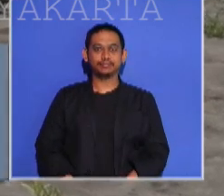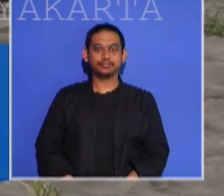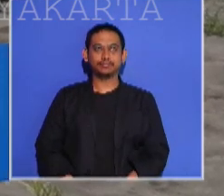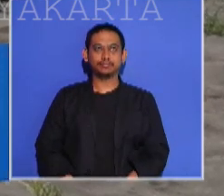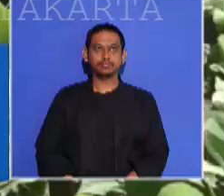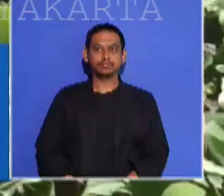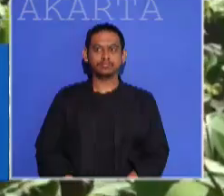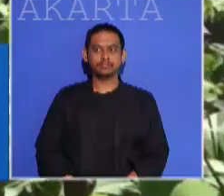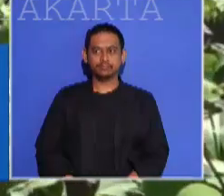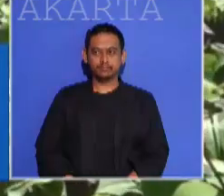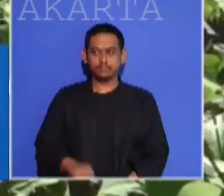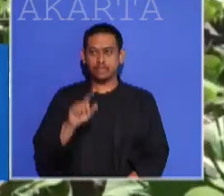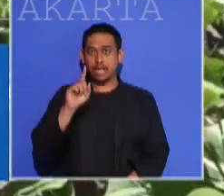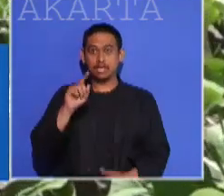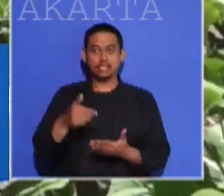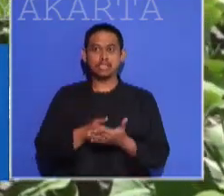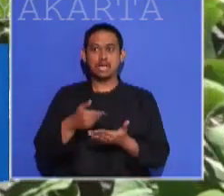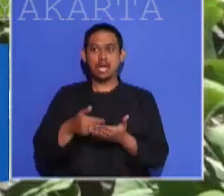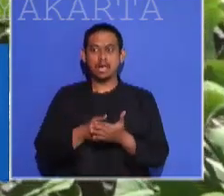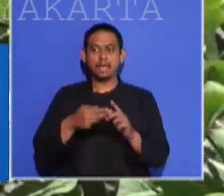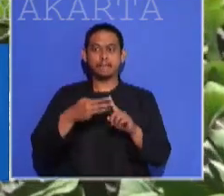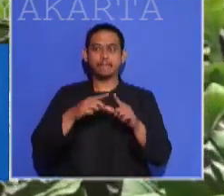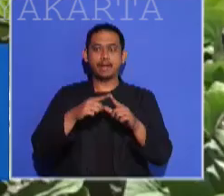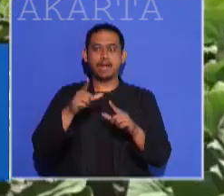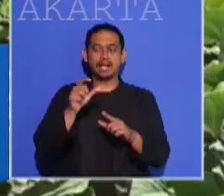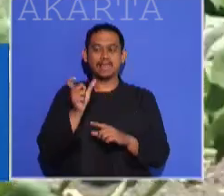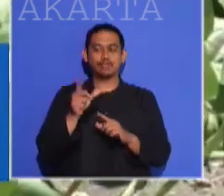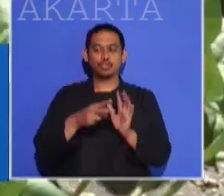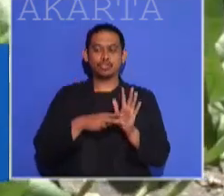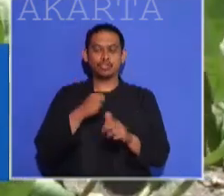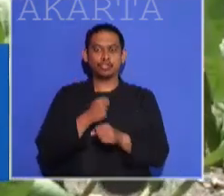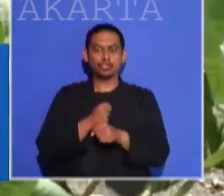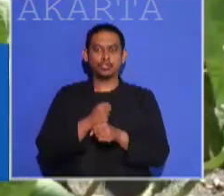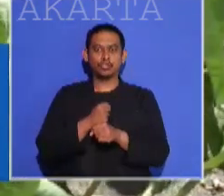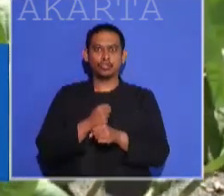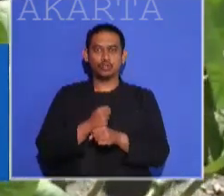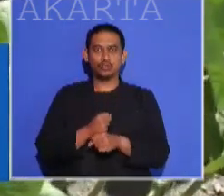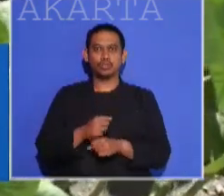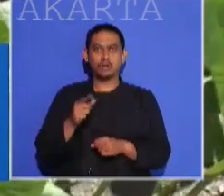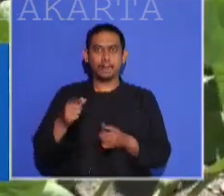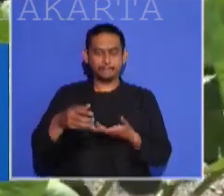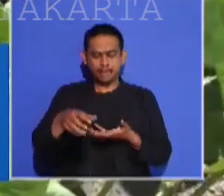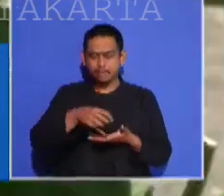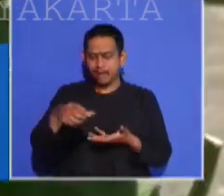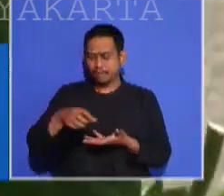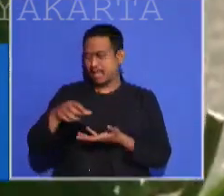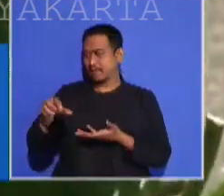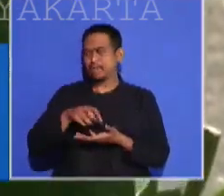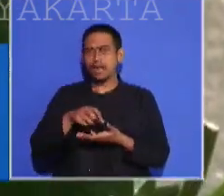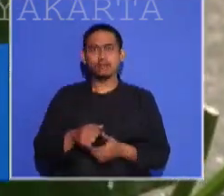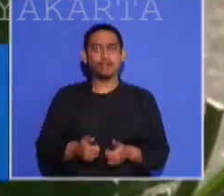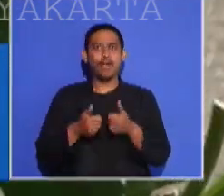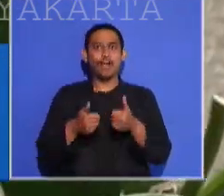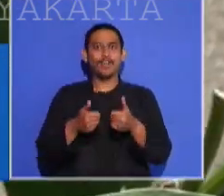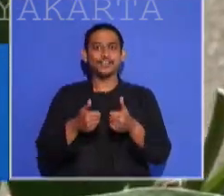Setunggal iket bayung mbok pilih pengaosipun pancen mirah. Ananging rahayunipun bayung menika saged dipun panen makaping-kaping. Setunggaling